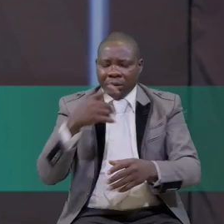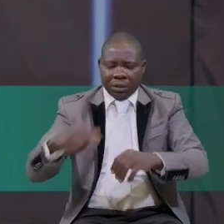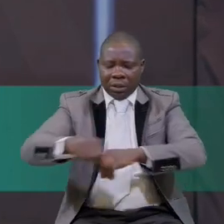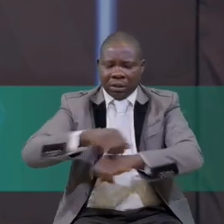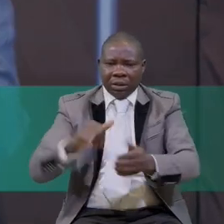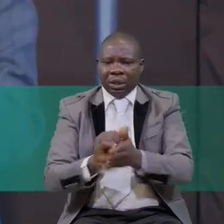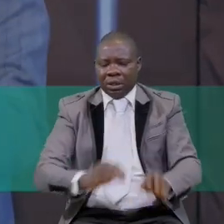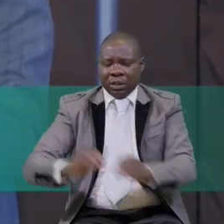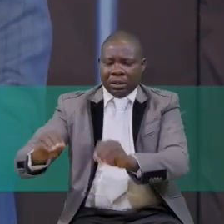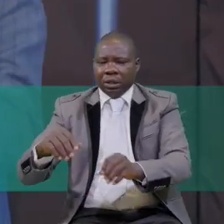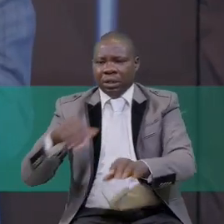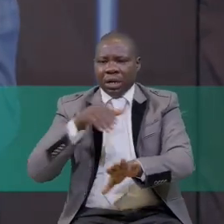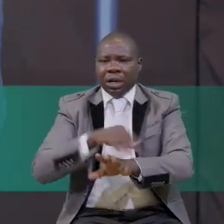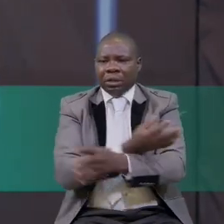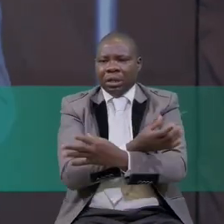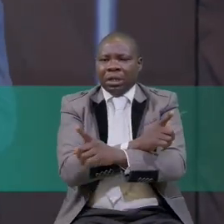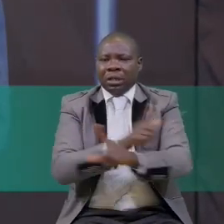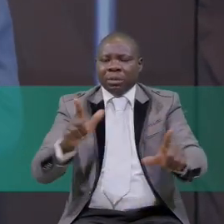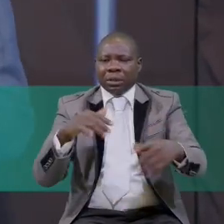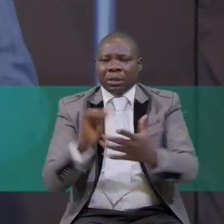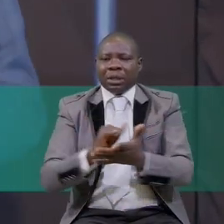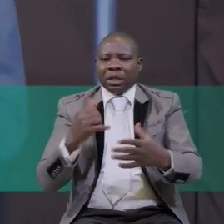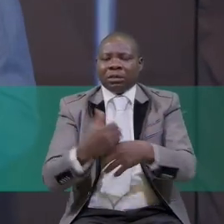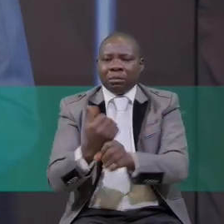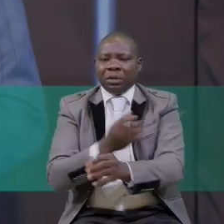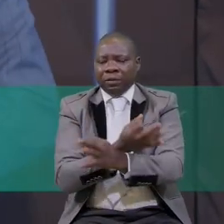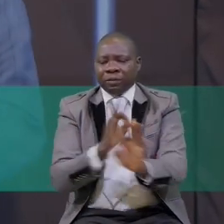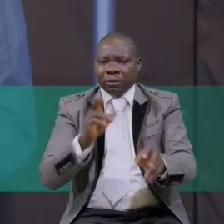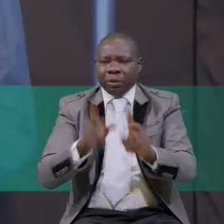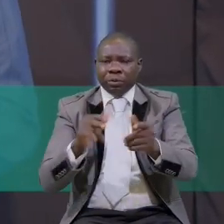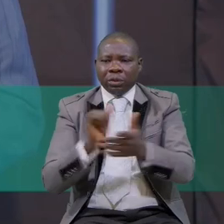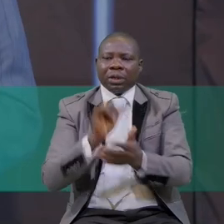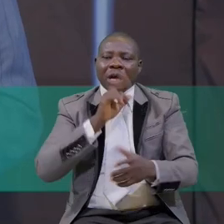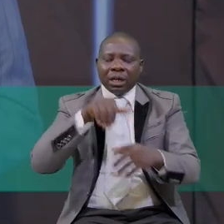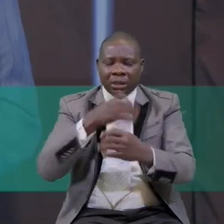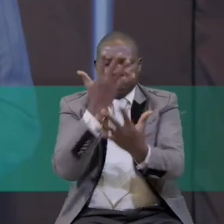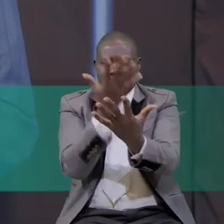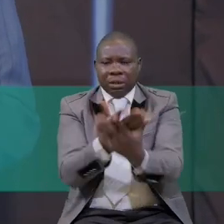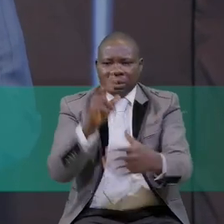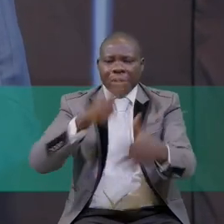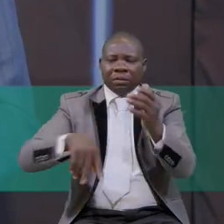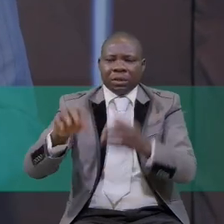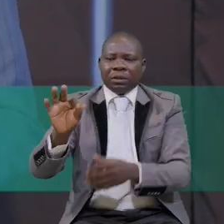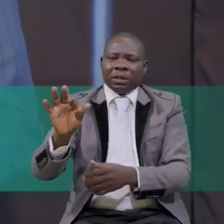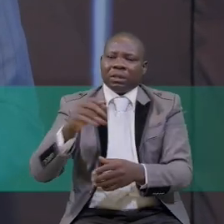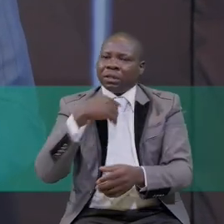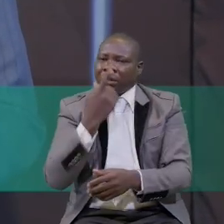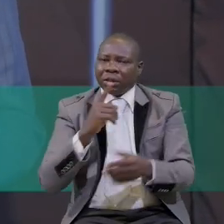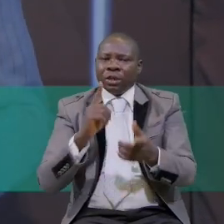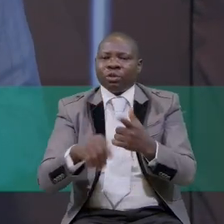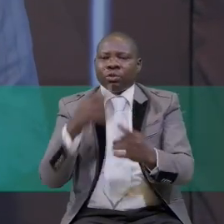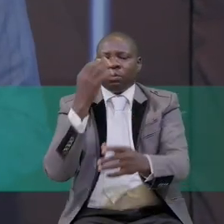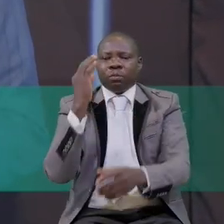franchi ceux-là. Qui sont dans la captivité. Verset 19. Pour proclamer